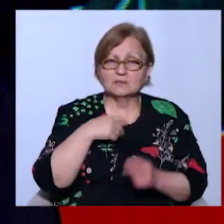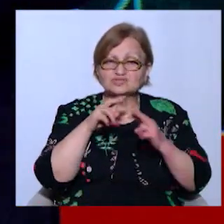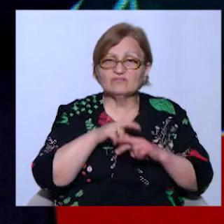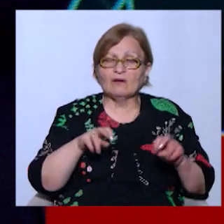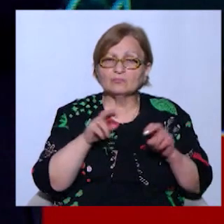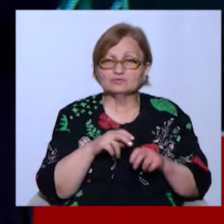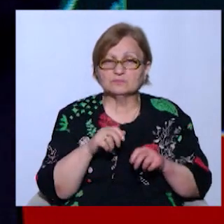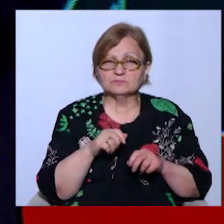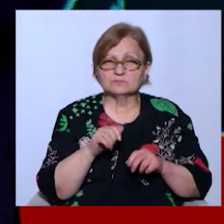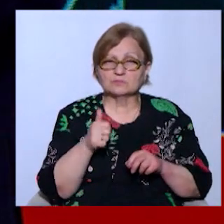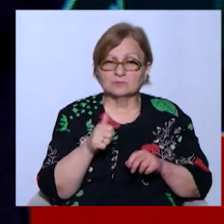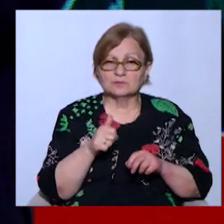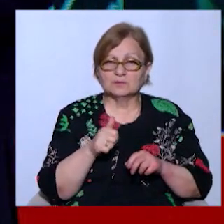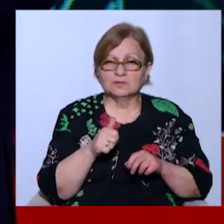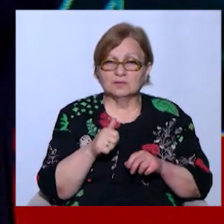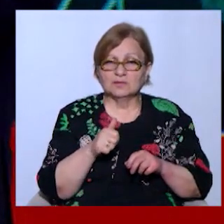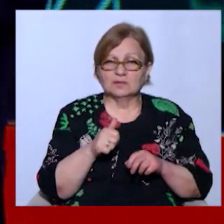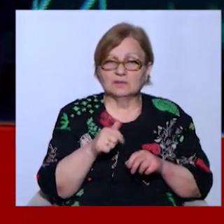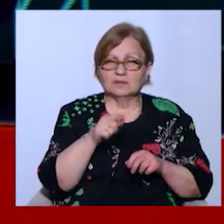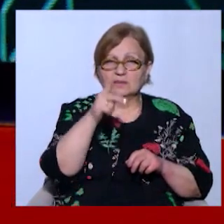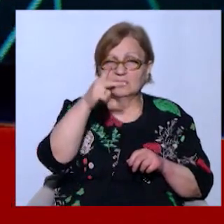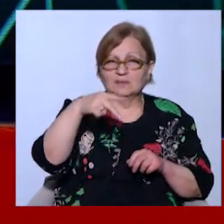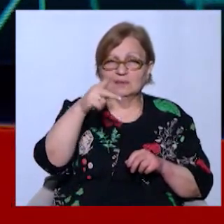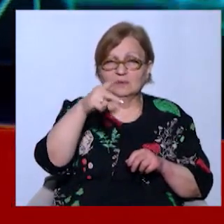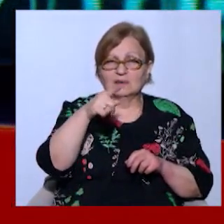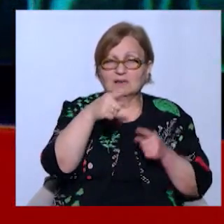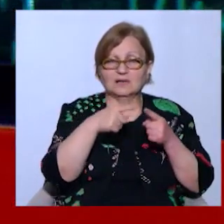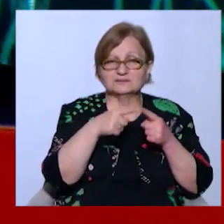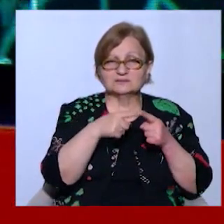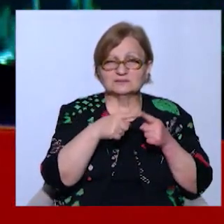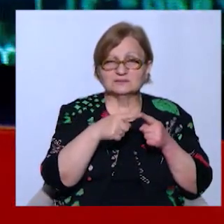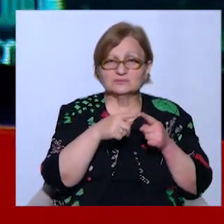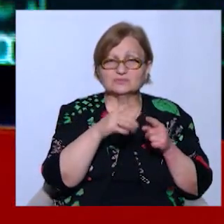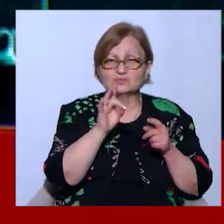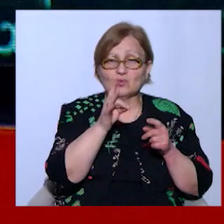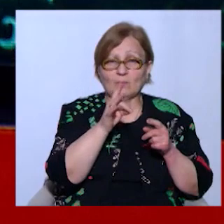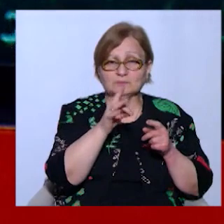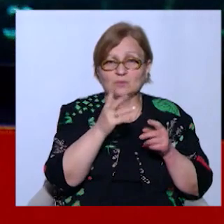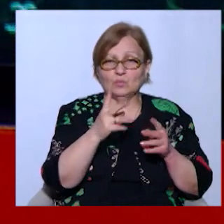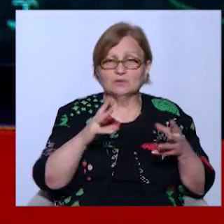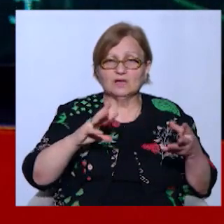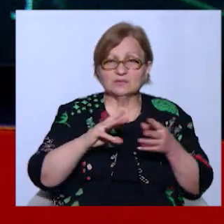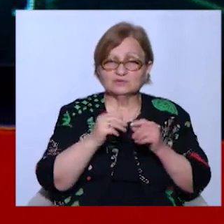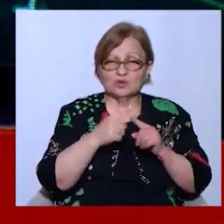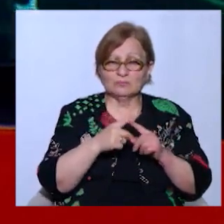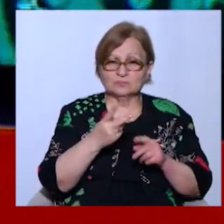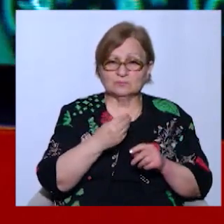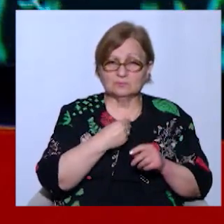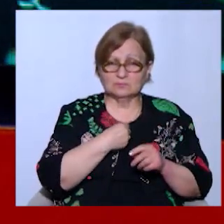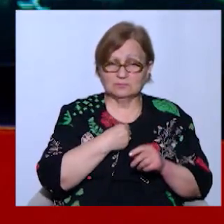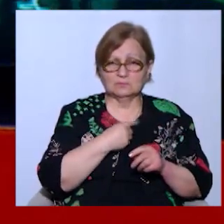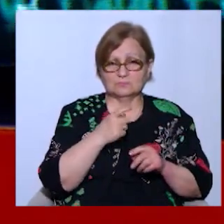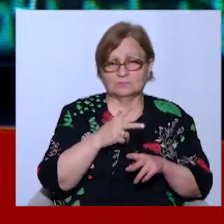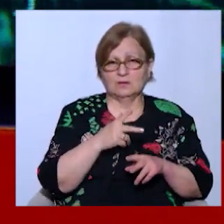როგორ მათ ამ ორი კუთხის სიდიდეების ჯამა უნდა მომცეს 180 გრადუსი და ესეც